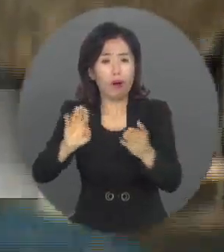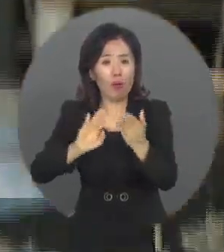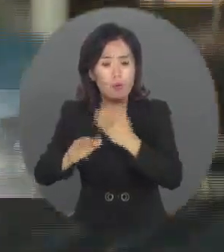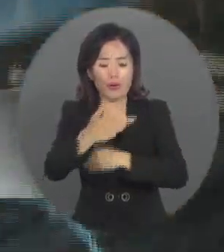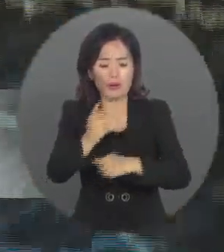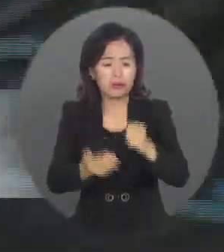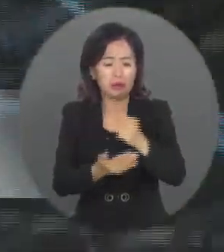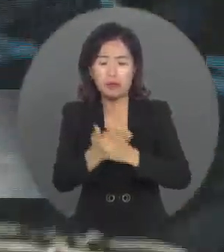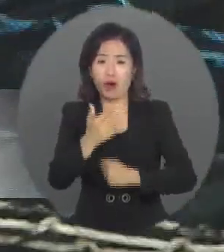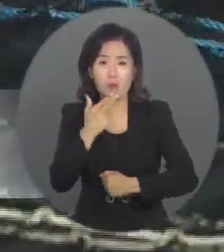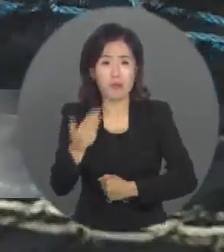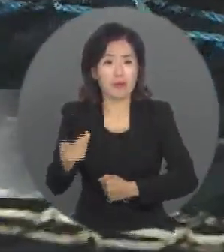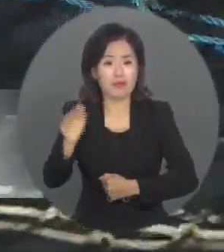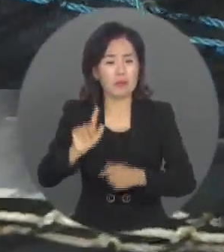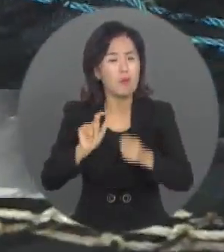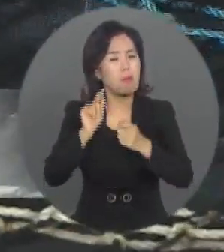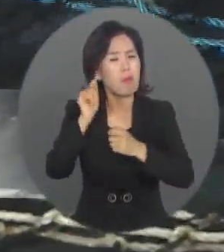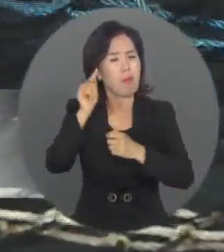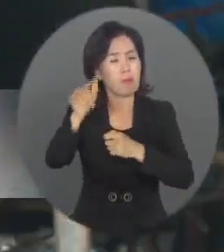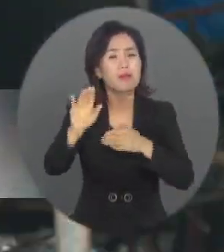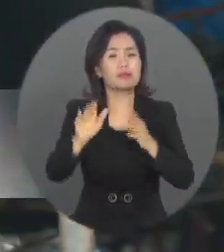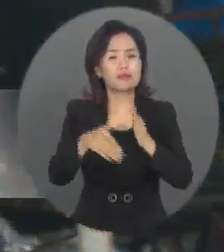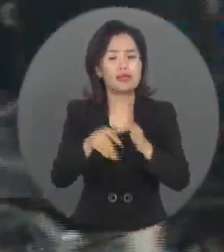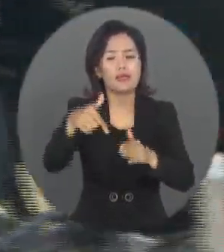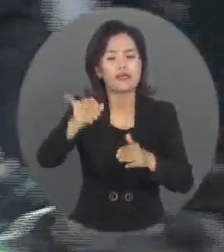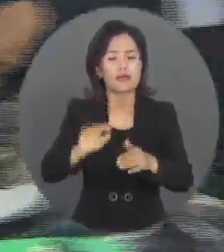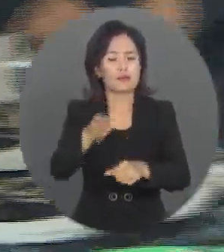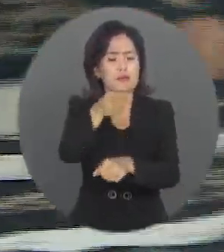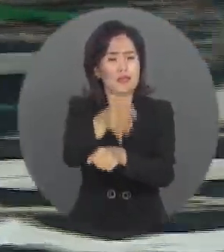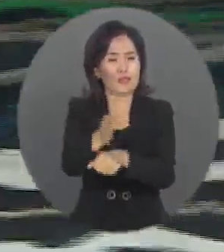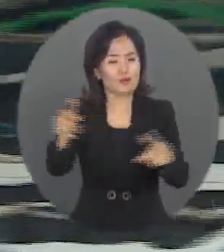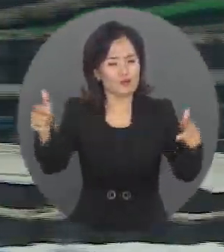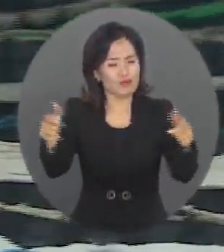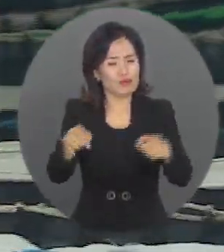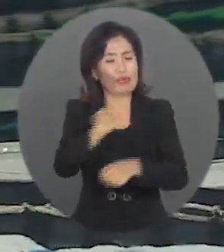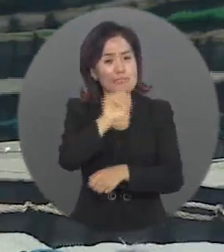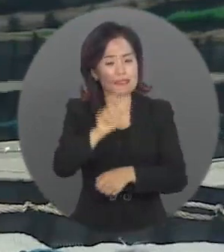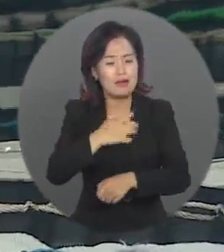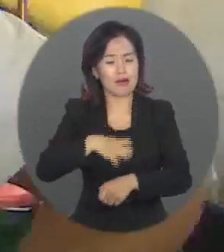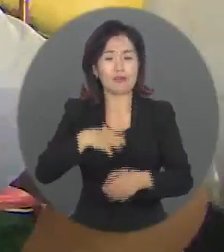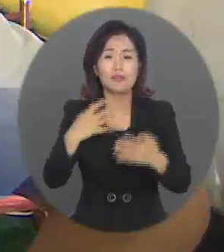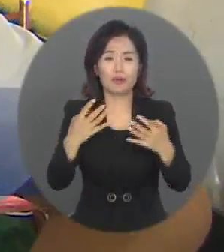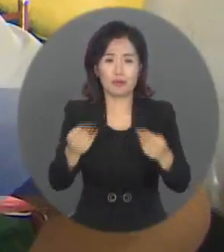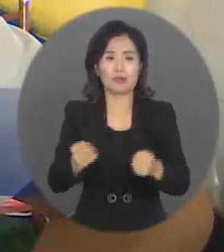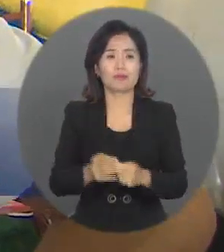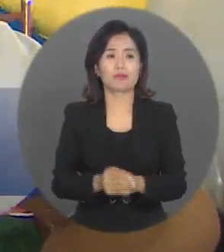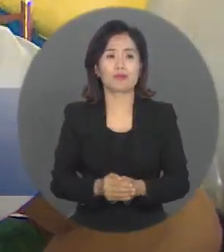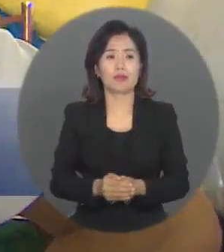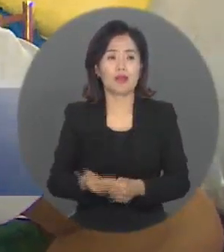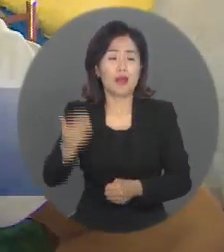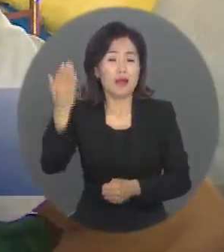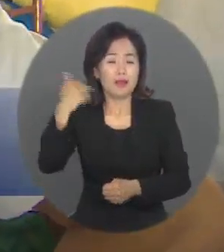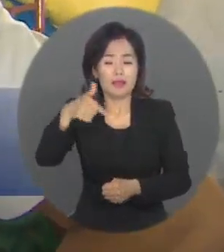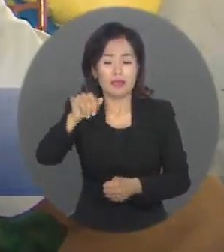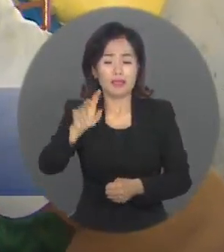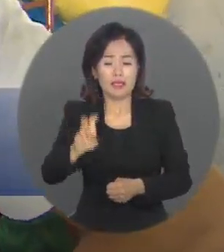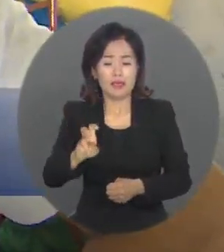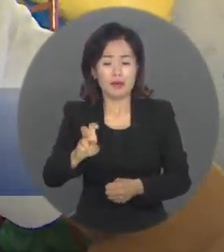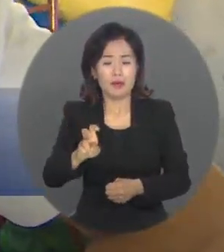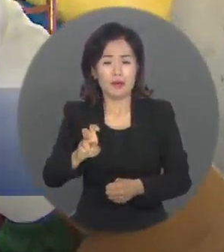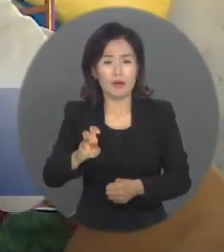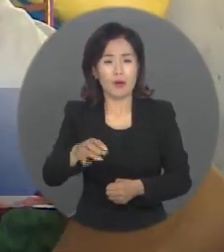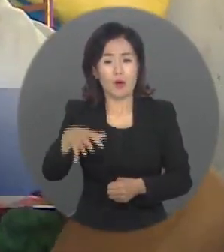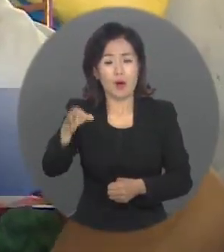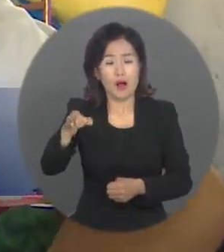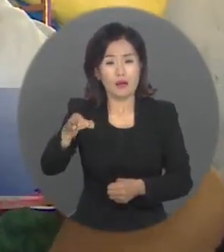큰 영향이 없지만 장기적으로 김 소비가 줄어들지 않을까 걱정이 많습니다. 그 전에도 이게 김 물림각이